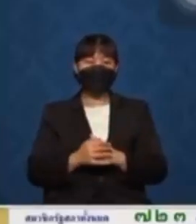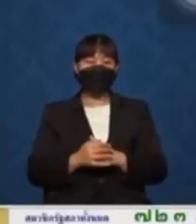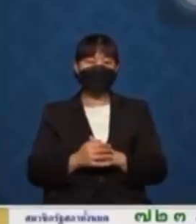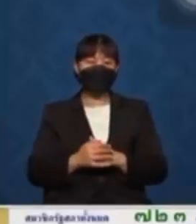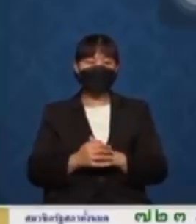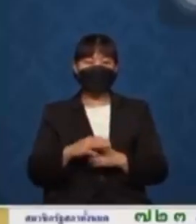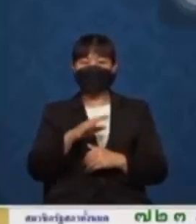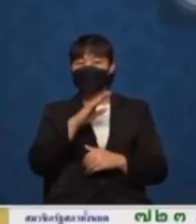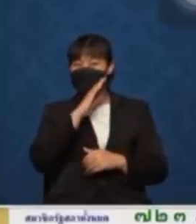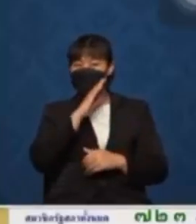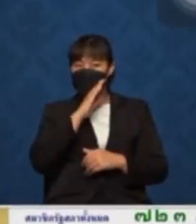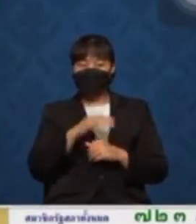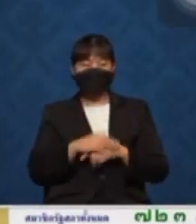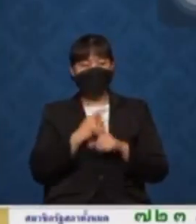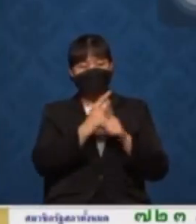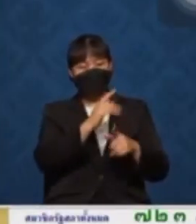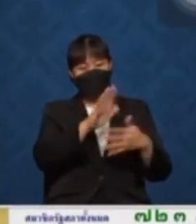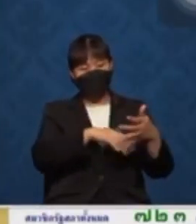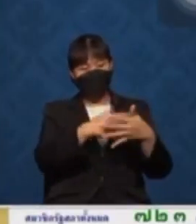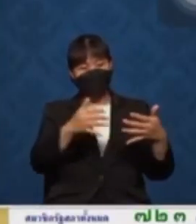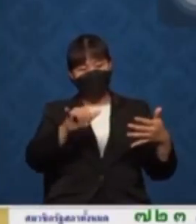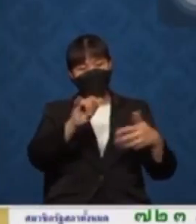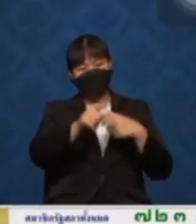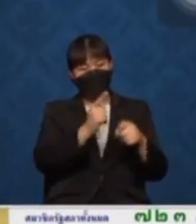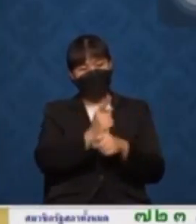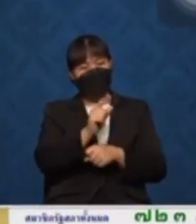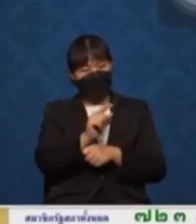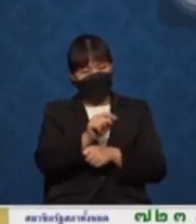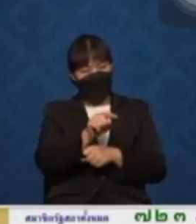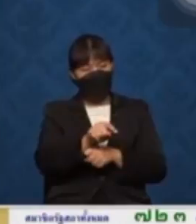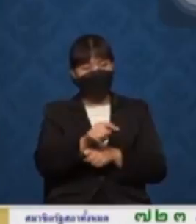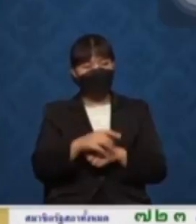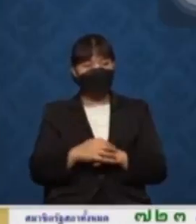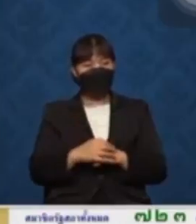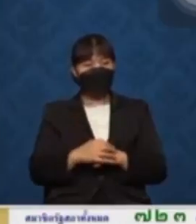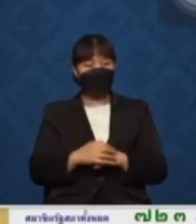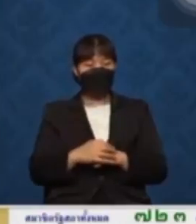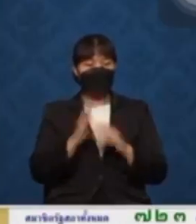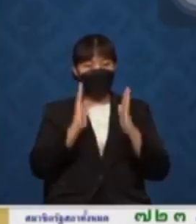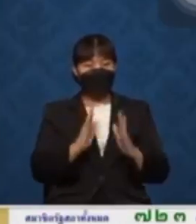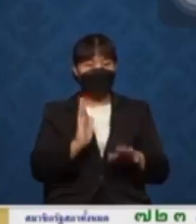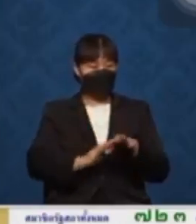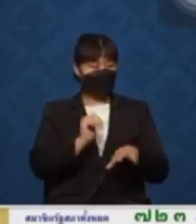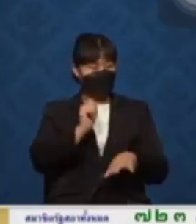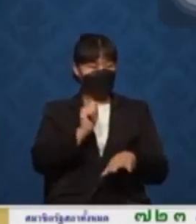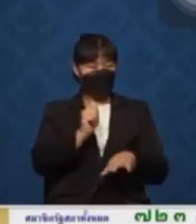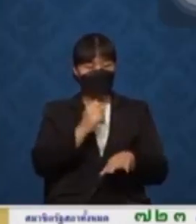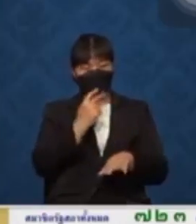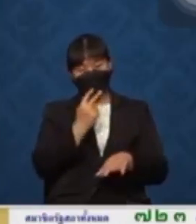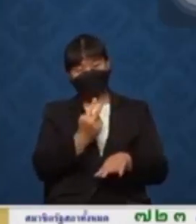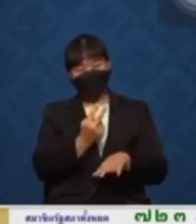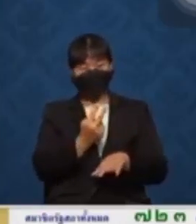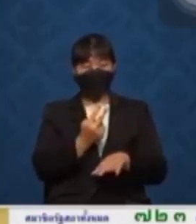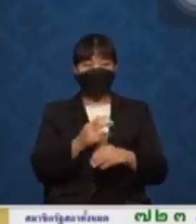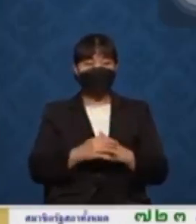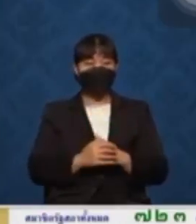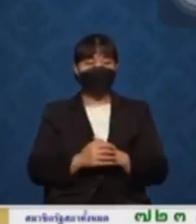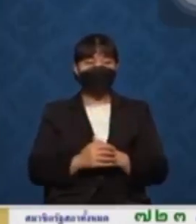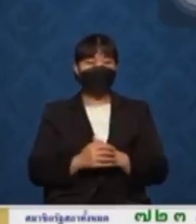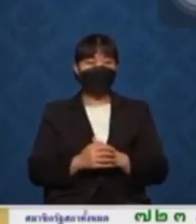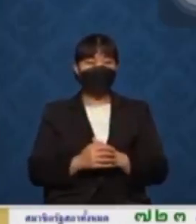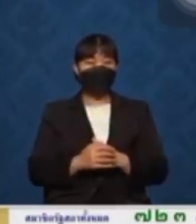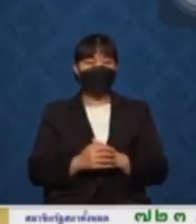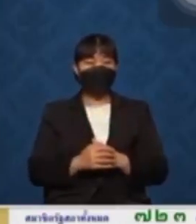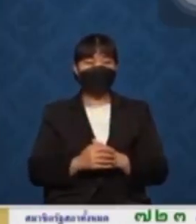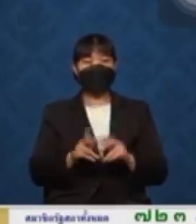ะทำให้ประเทศพังเนี่ยไม่ได้เป็นการดูถูกดูแคลนของผู้เชี่ยวชาญที่ออกแบบหรือว่าเขียนแผนนี้ขึ้นมาจริงอยู่นะครับว่าองค์ประกอ